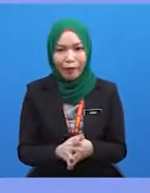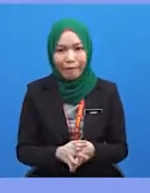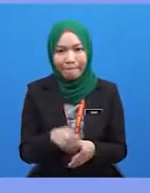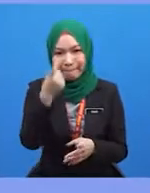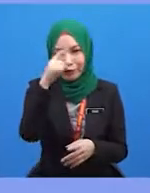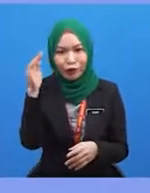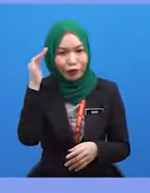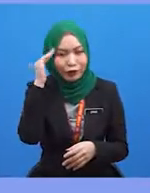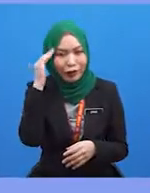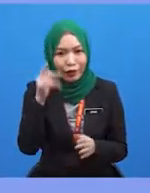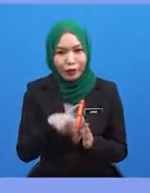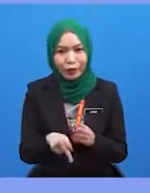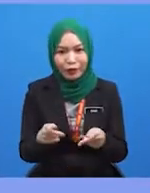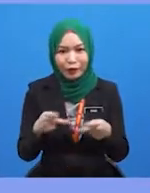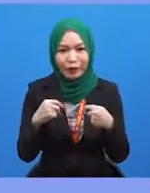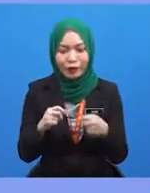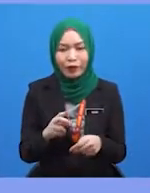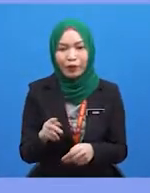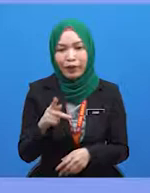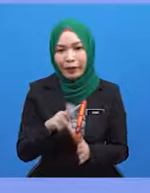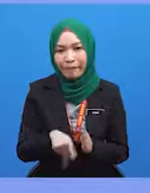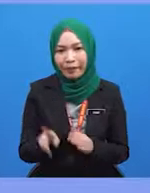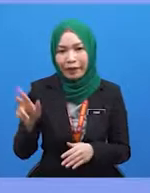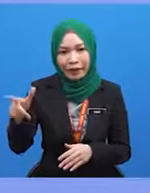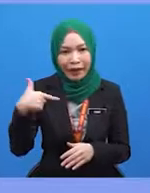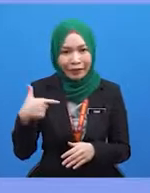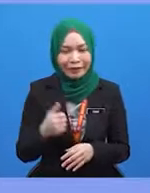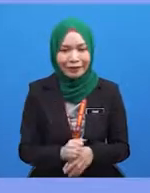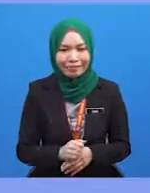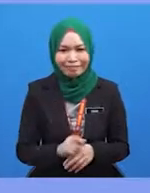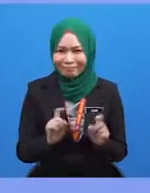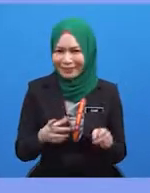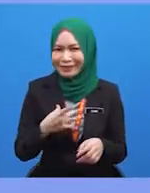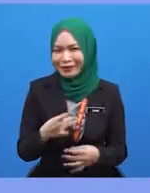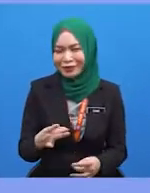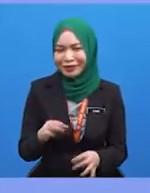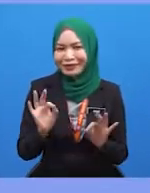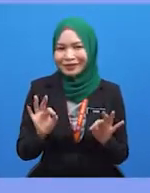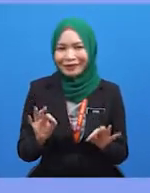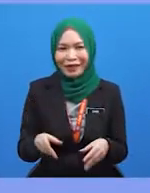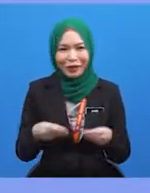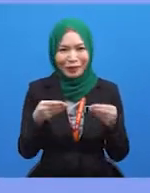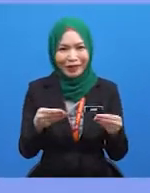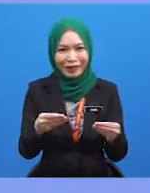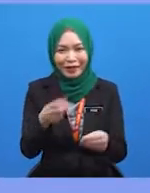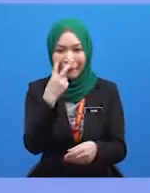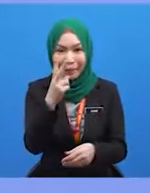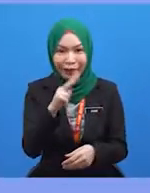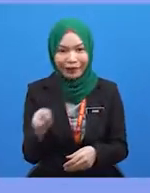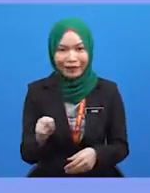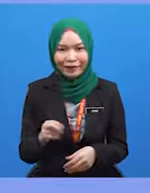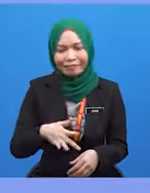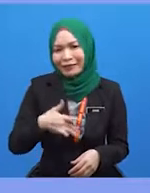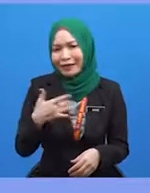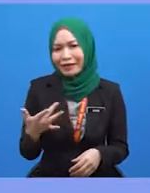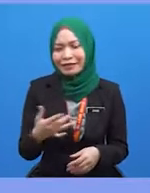Pelanggan mesti seronok bila mereka diminta memberi pandangan. Mereka akan rasa dihargai dan